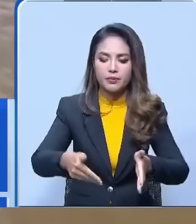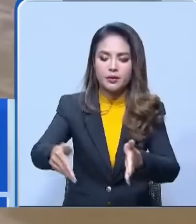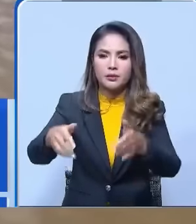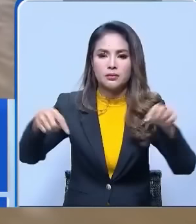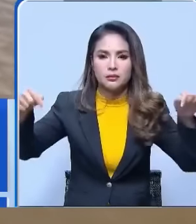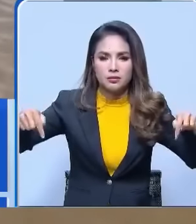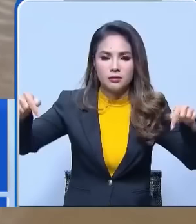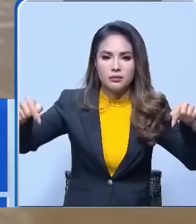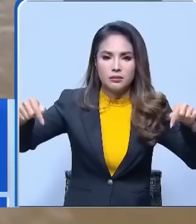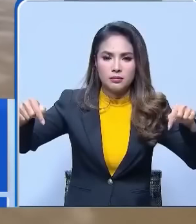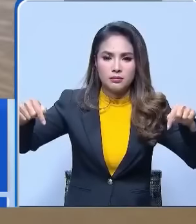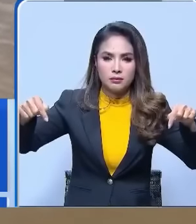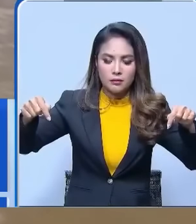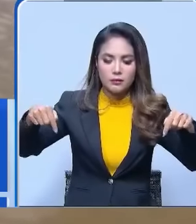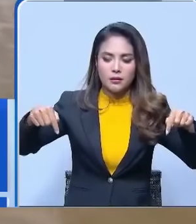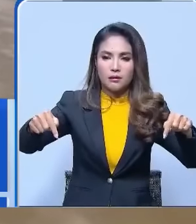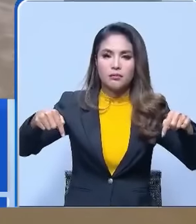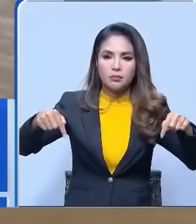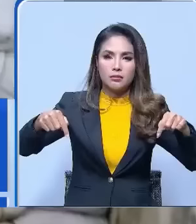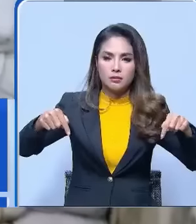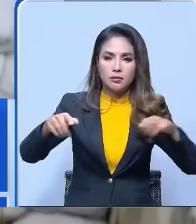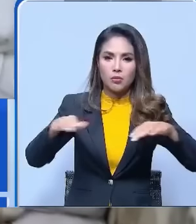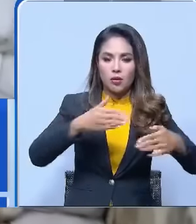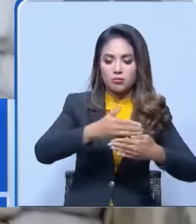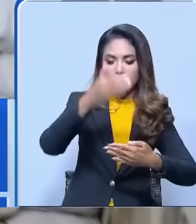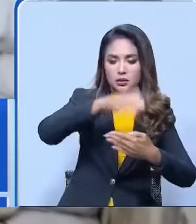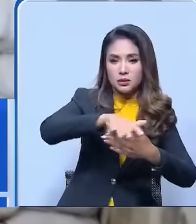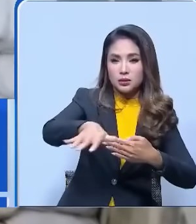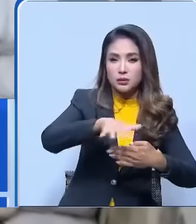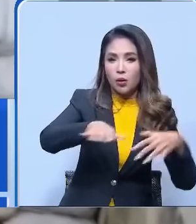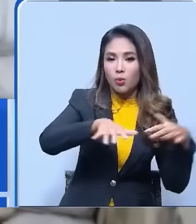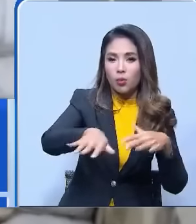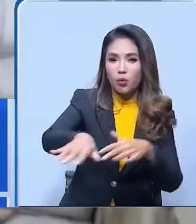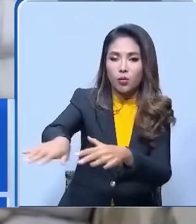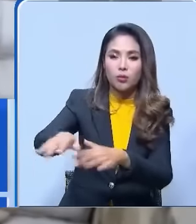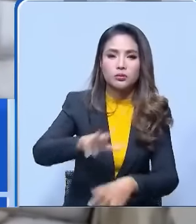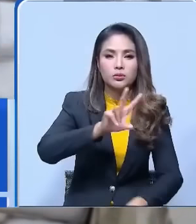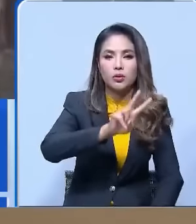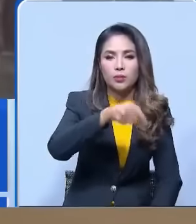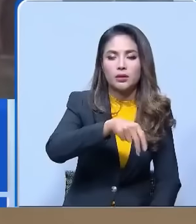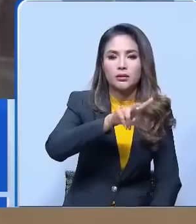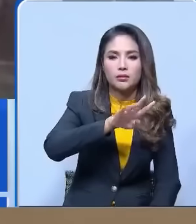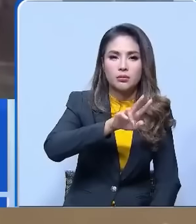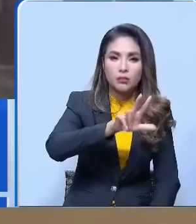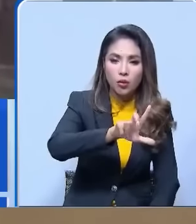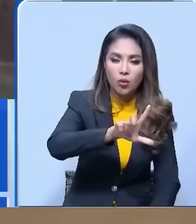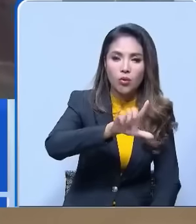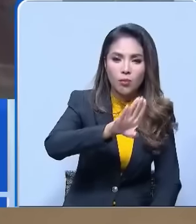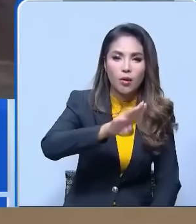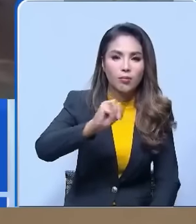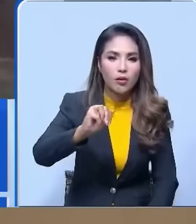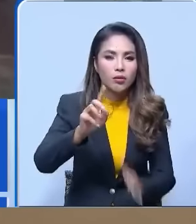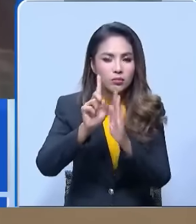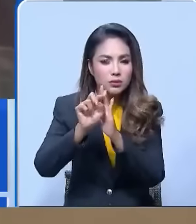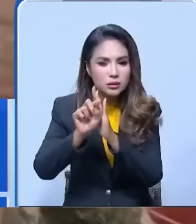าเพิ่มการระบายน้ำสูงขึ้นอย่างต่อเนื่องอยู่ที่ 2,000 ลูกบาทเมตรต่อวินาทีค่ะผู้สื่อข่าวของเราลงพื้นที่สำรวจระดับ